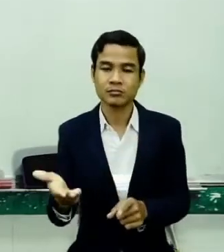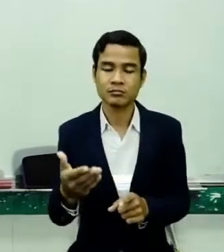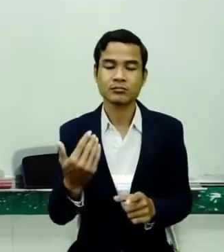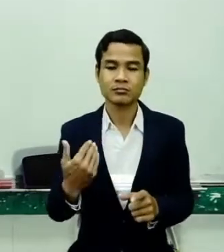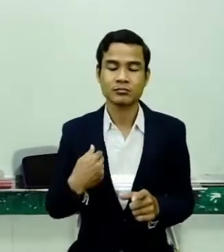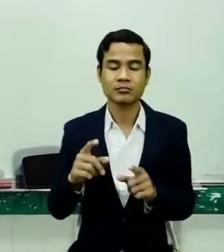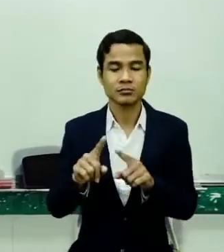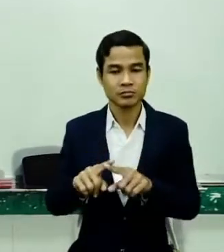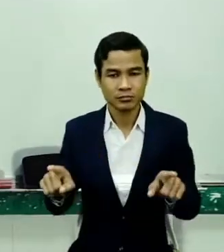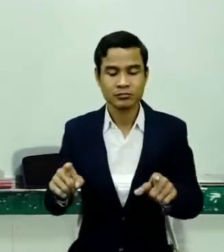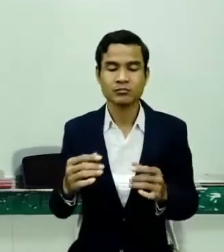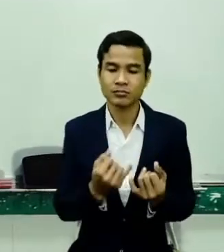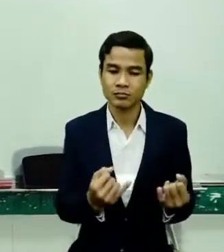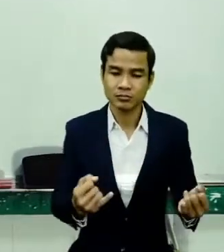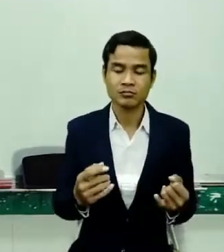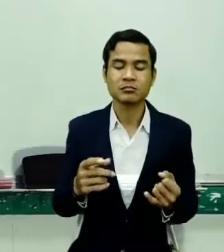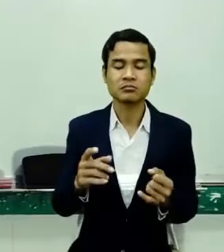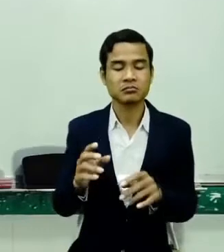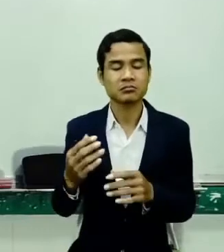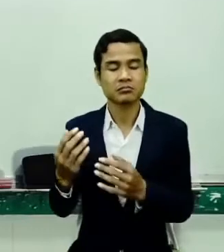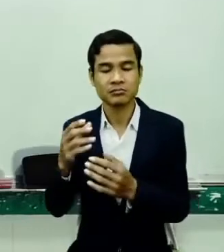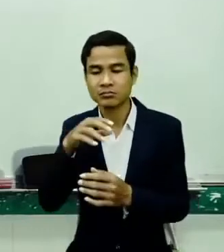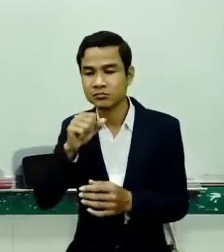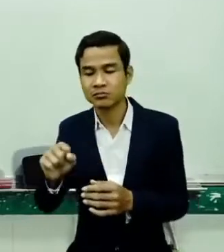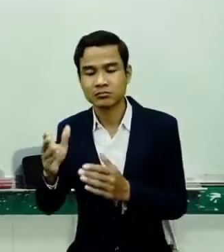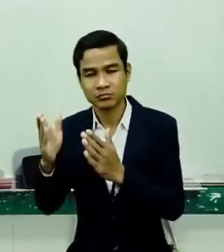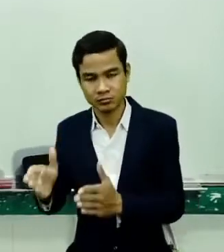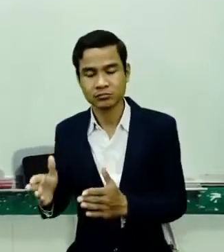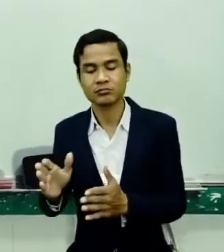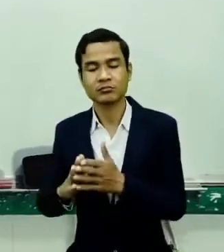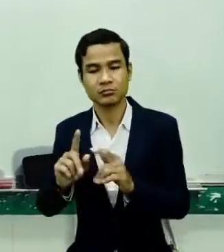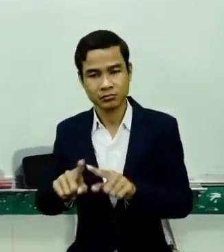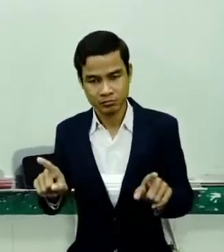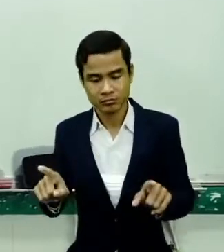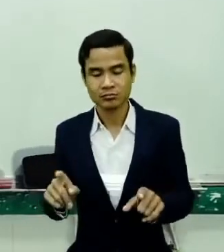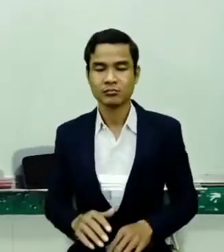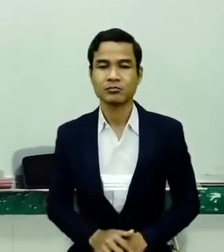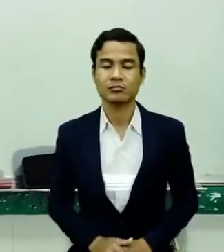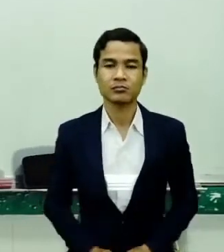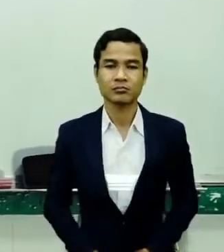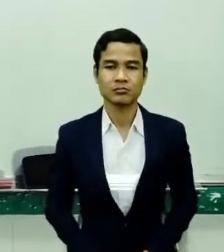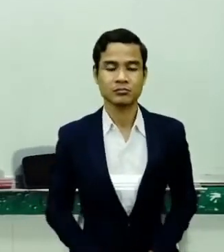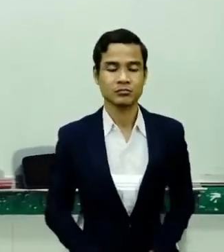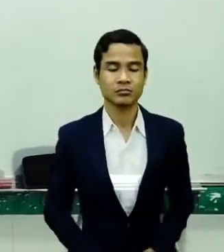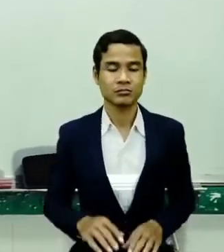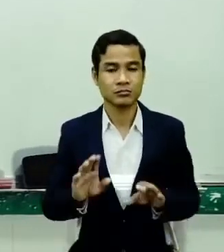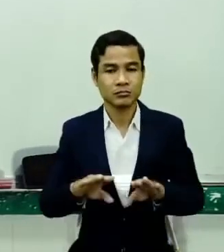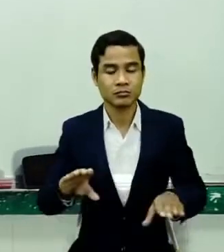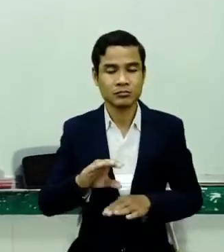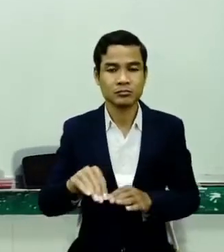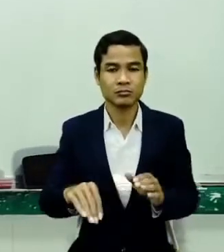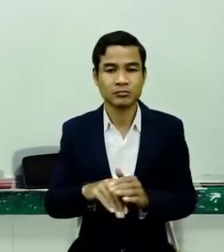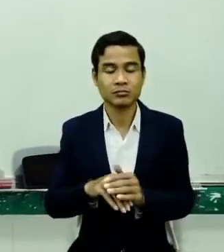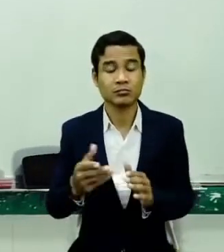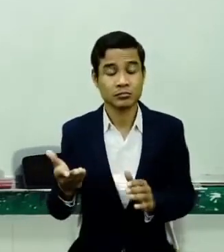ពខុសគ្នារវាងកុមារនិងមនុស្សចាស់ចាកូនកូនទាំងអស់គ្នា